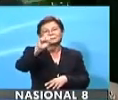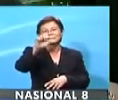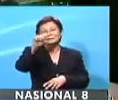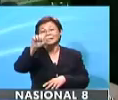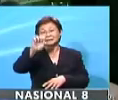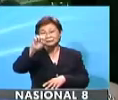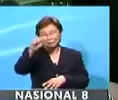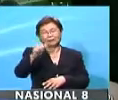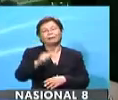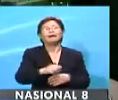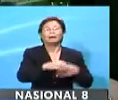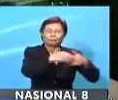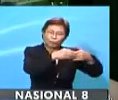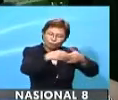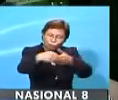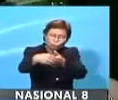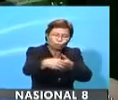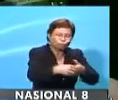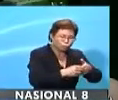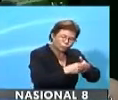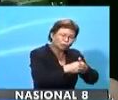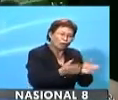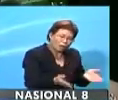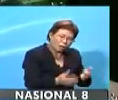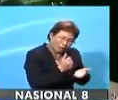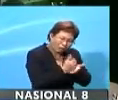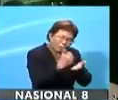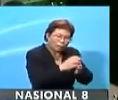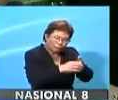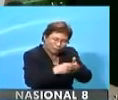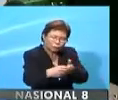mendorong ataupun memandu mereka ke Masjid Haram. Dan kita juga ada